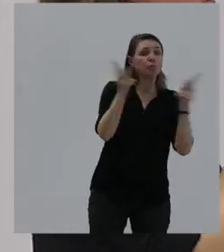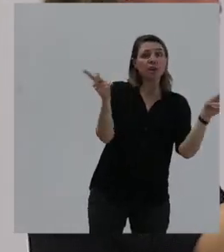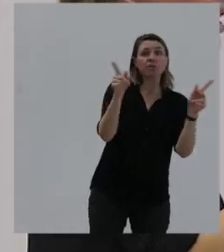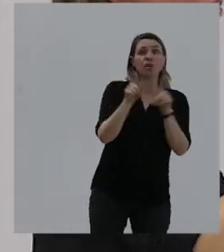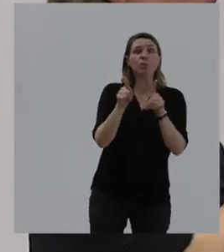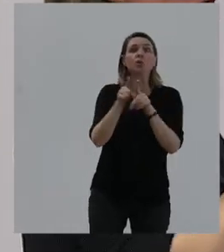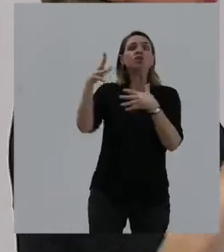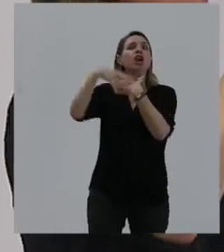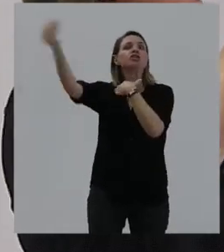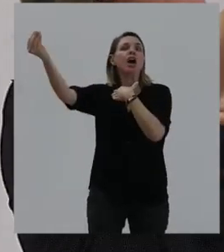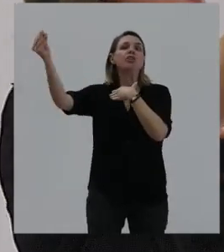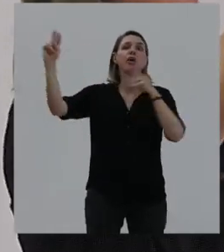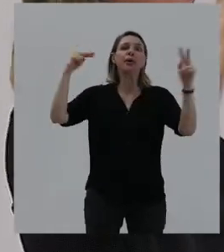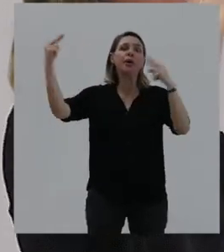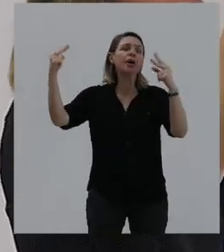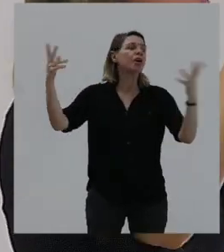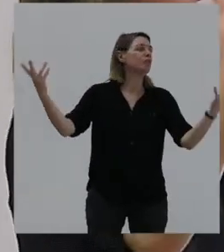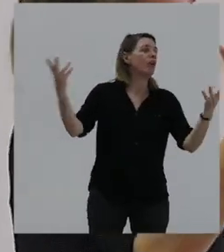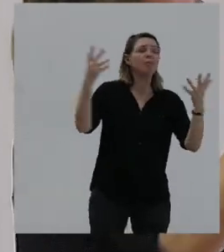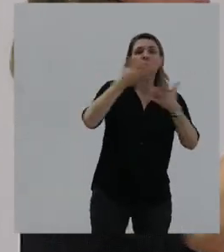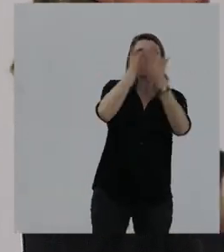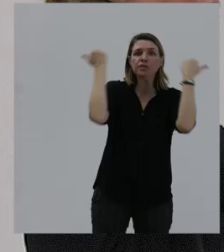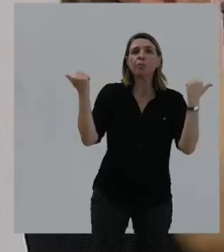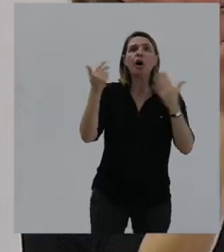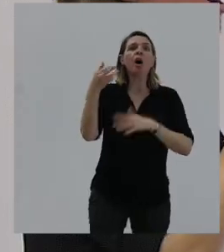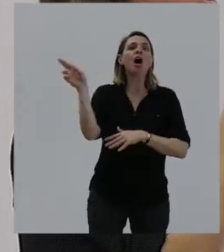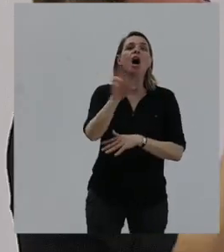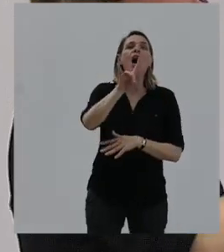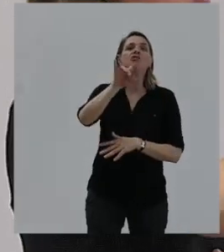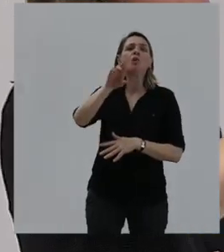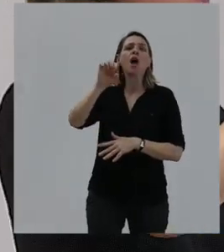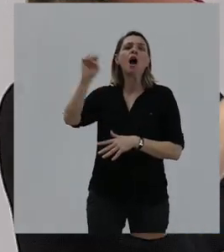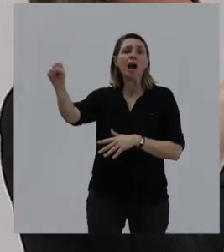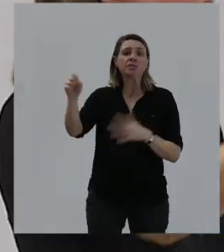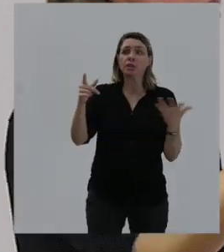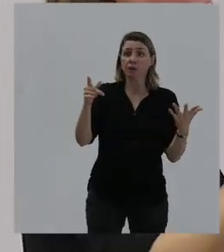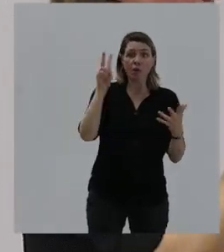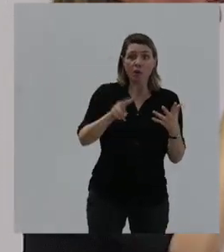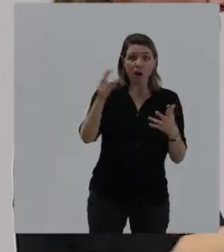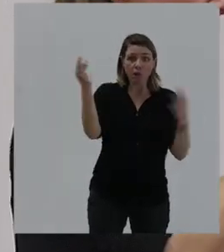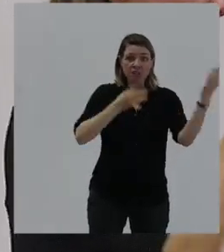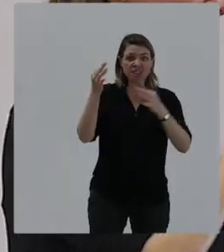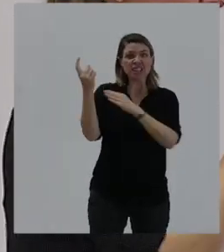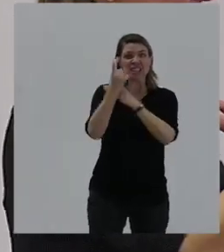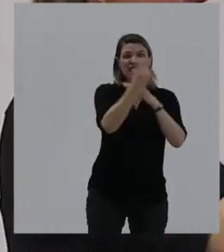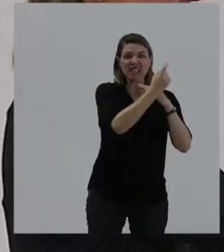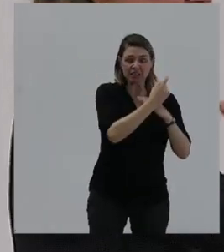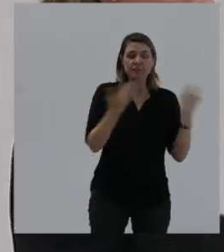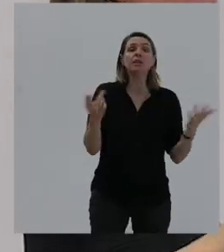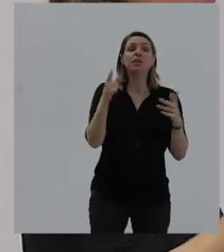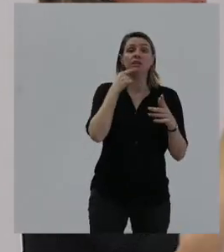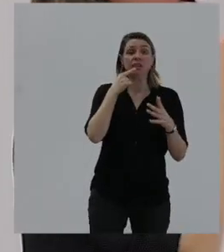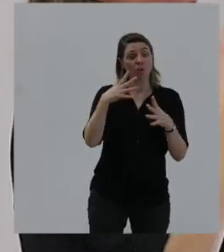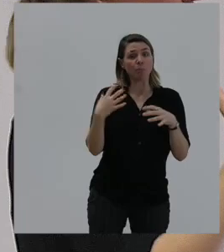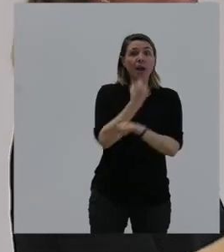les évaluations extérieures, à l'occasion du PIA4, à l'occasion du retour de l'HCERS, nous disent que nous avançons en ordre dispersé. En somme, que nous juxtaposons